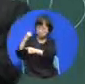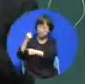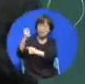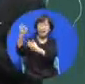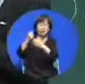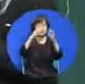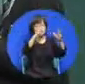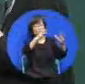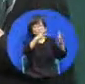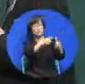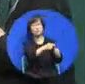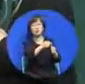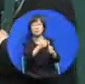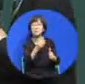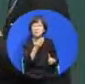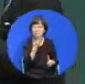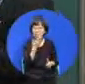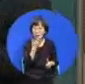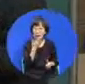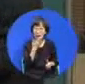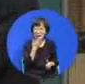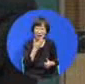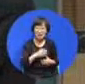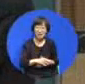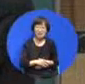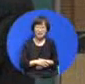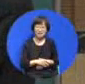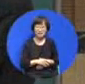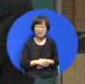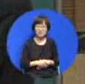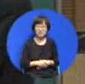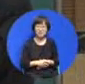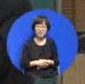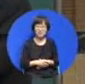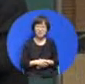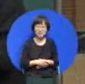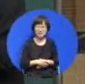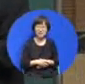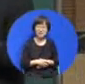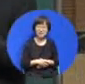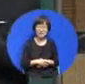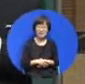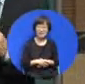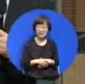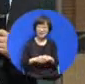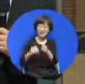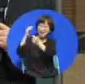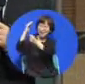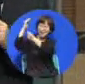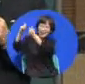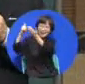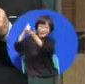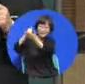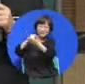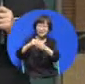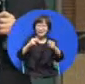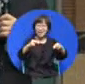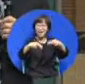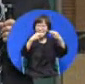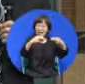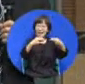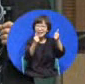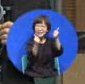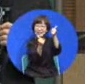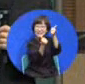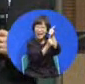he did receive God's strength and he was able to save the whole world. 하나님은 여러분에게 엘리사에게 주셨던 능력을 주시려고